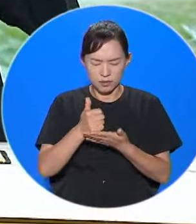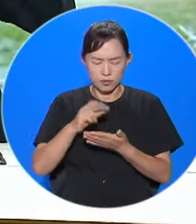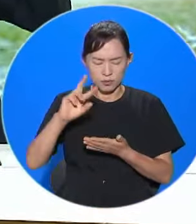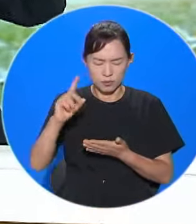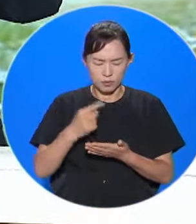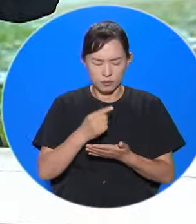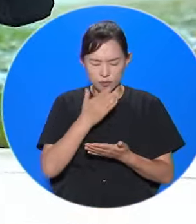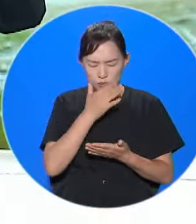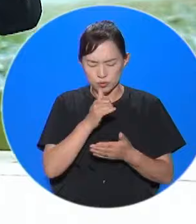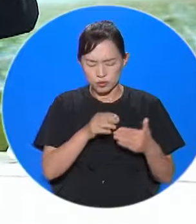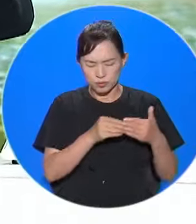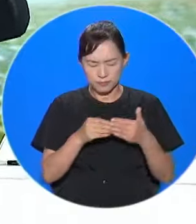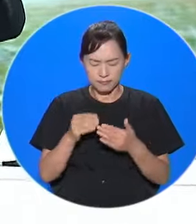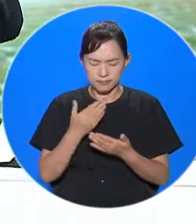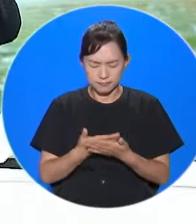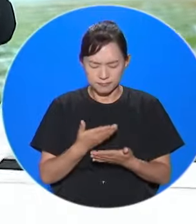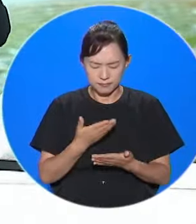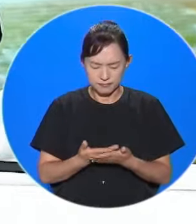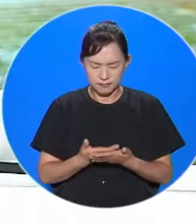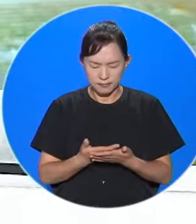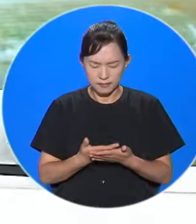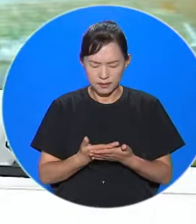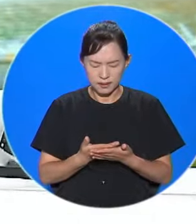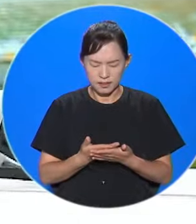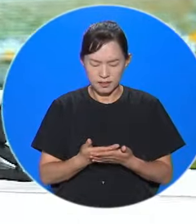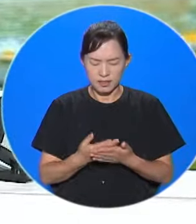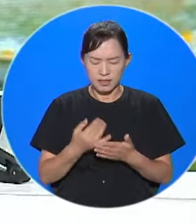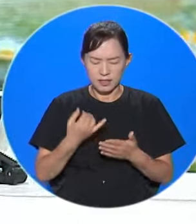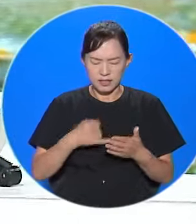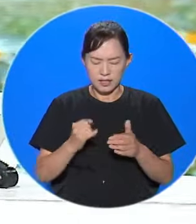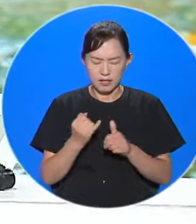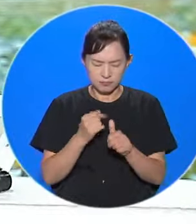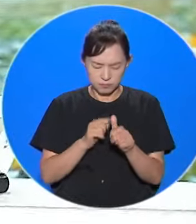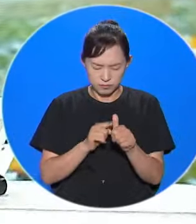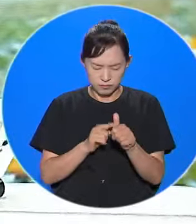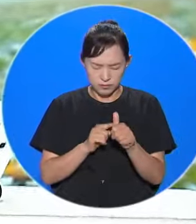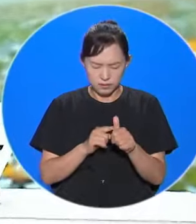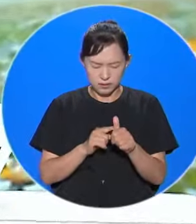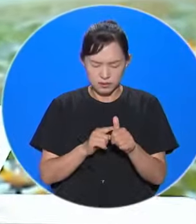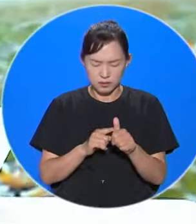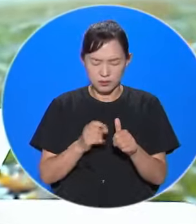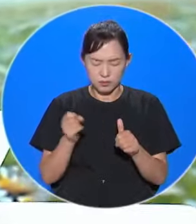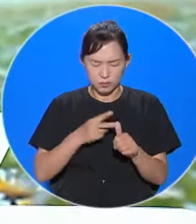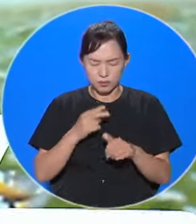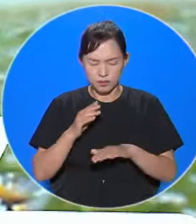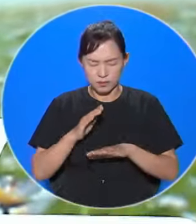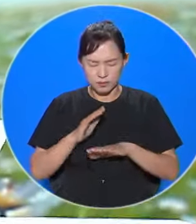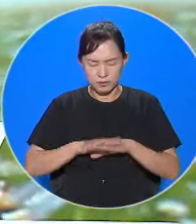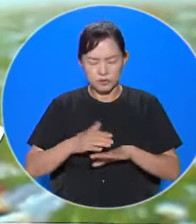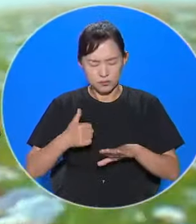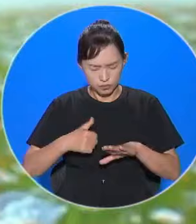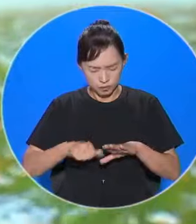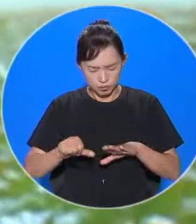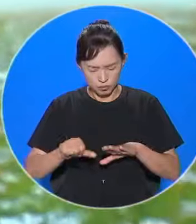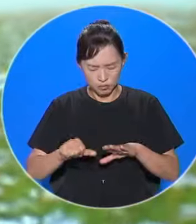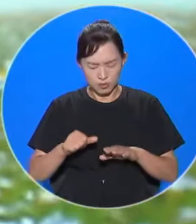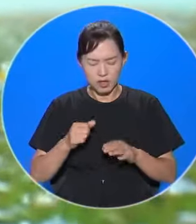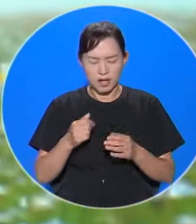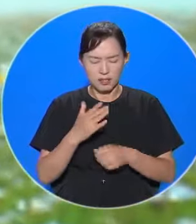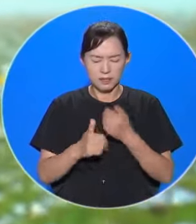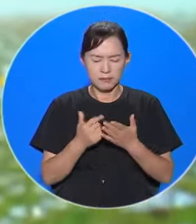있도록 인도하여 주시옵소서 우리 사위뿐만 아니라 외손주 가운데도 함께하여 주셔서 하나님 아버지 그 외손주